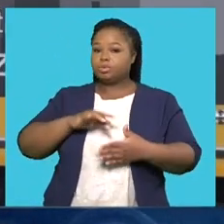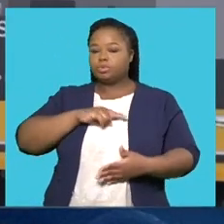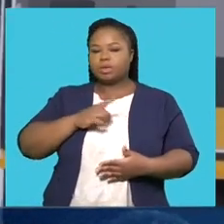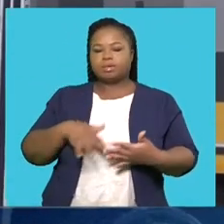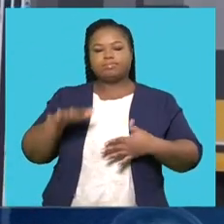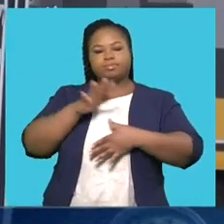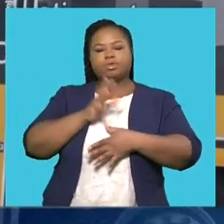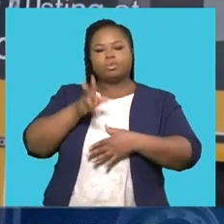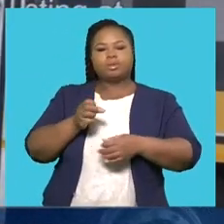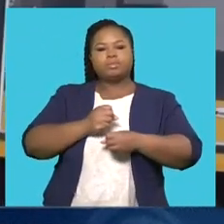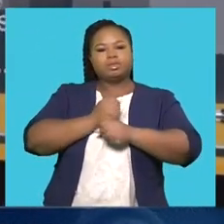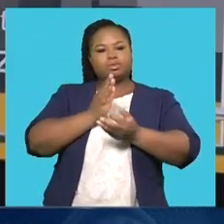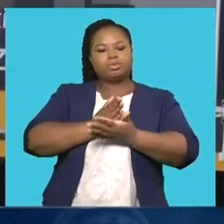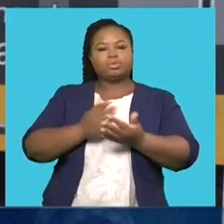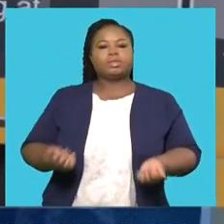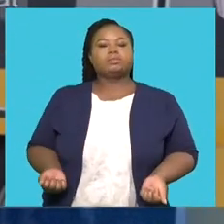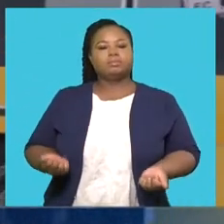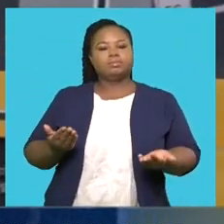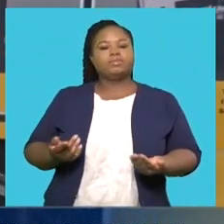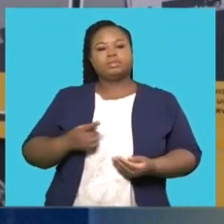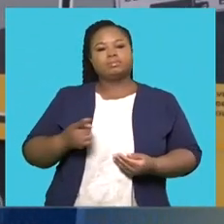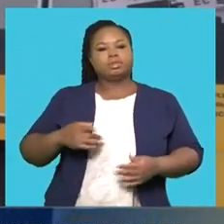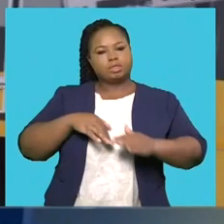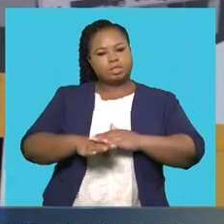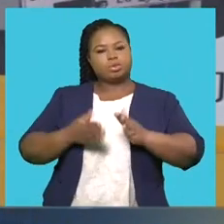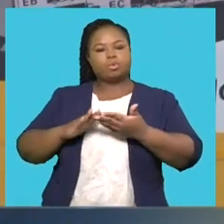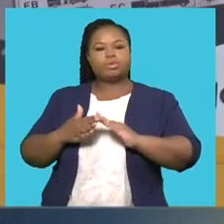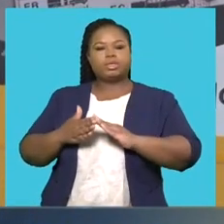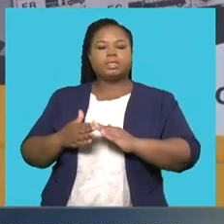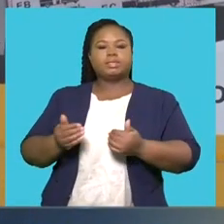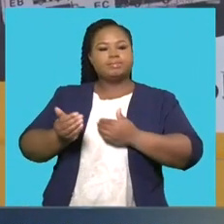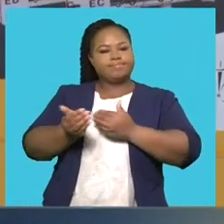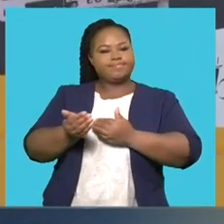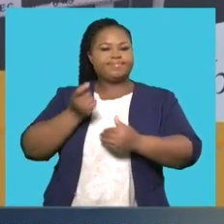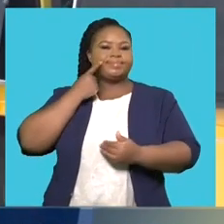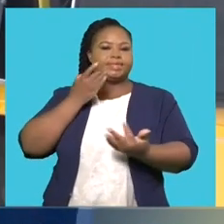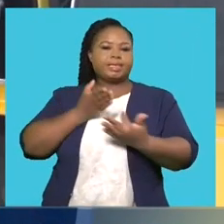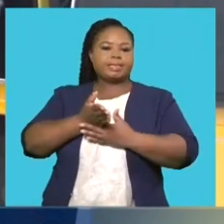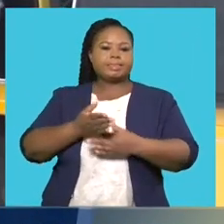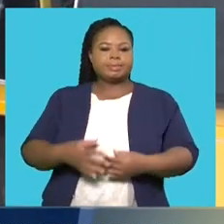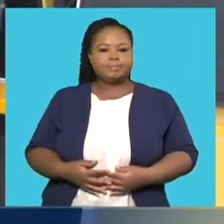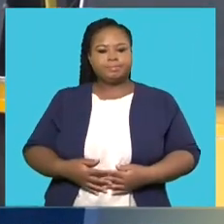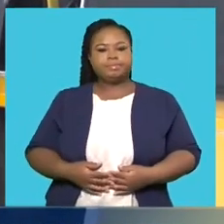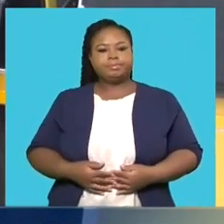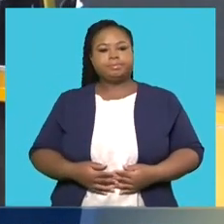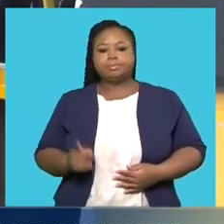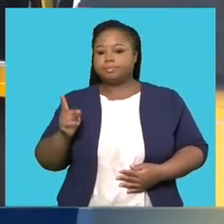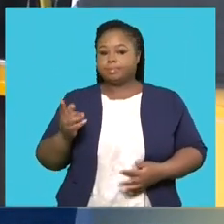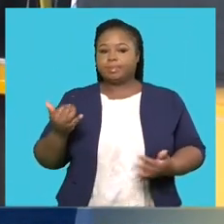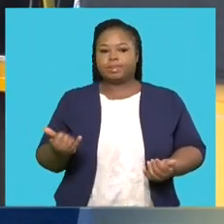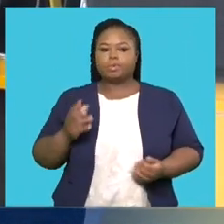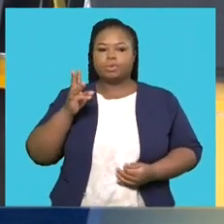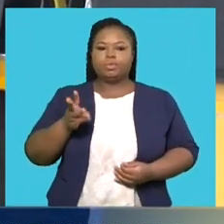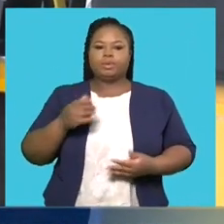eliza kukhawulelana neemfuno zabahlali lizise uncedo ngqo eluntwini. Esi sigadla siza